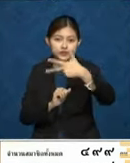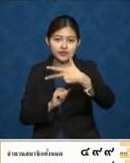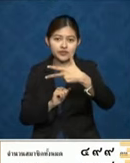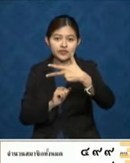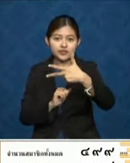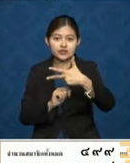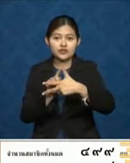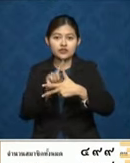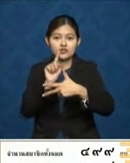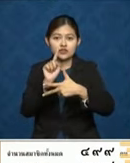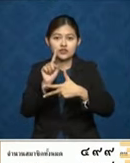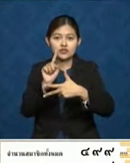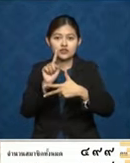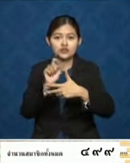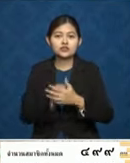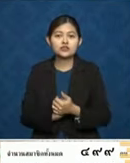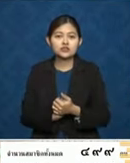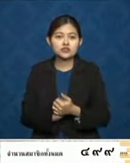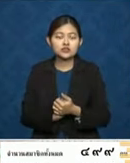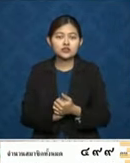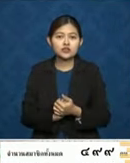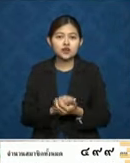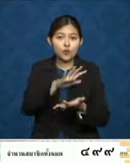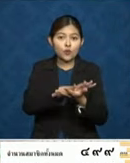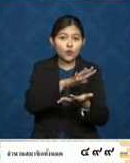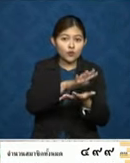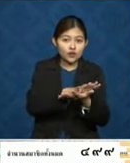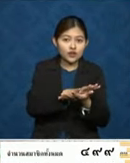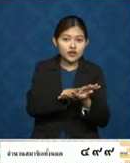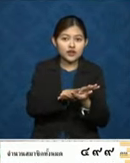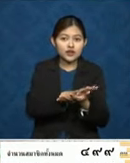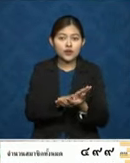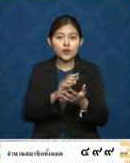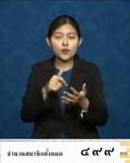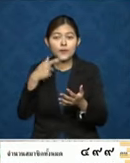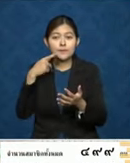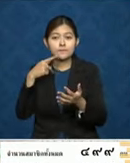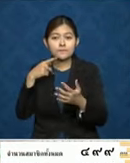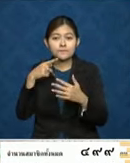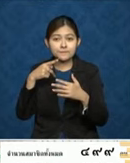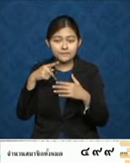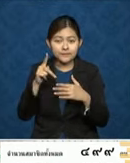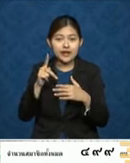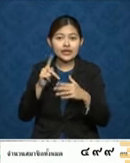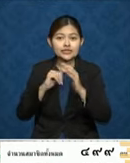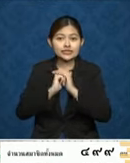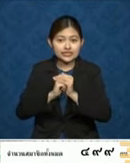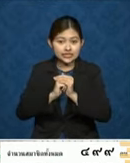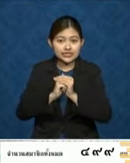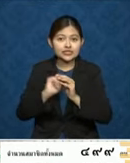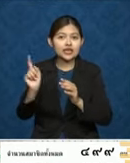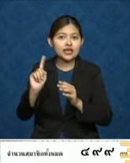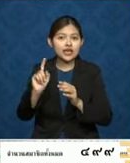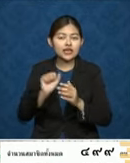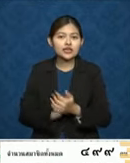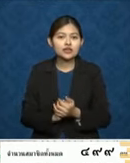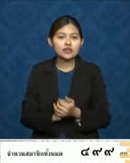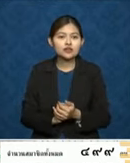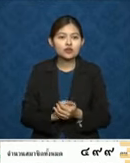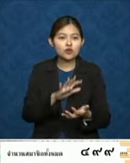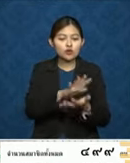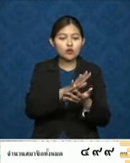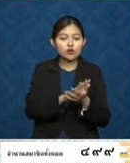ครับปัญหาที่ 1 3โรงเรียนในพื้นที่จังหวัดปราจีนบุรีมีปัญหาเรื่องของหน้าโรงเรียน